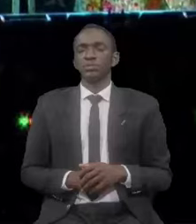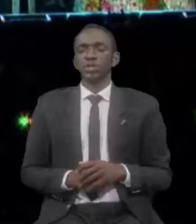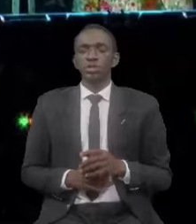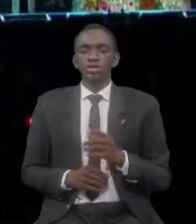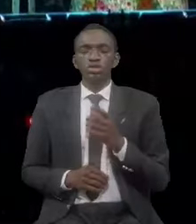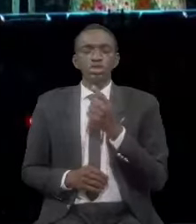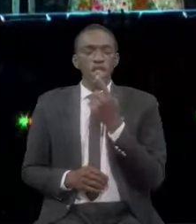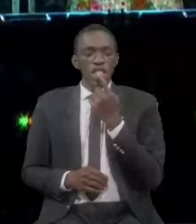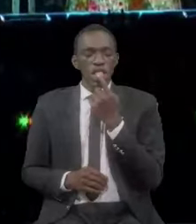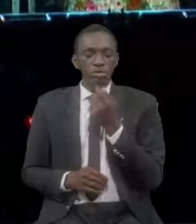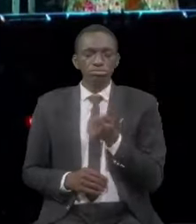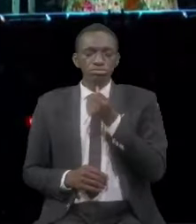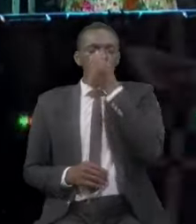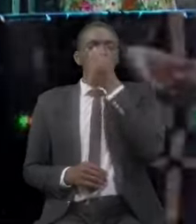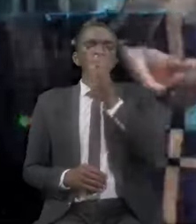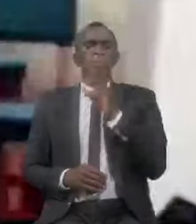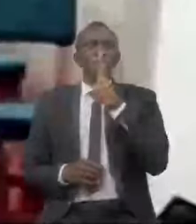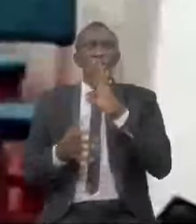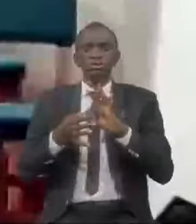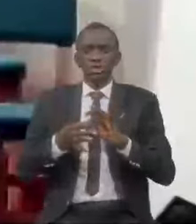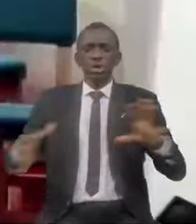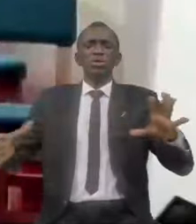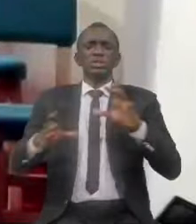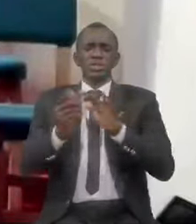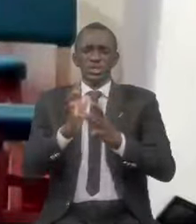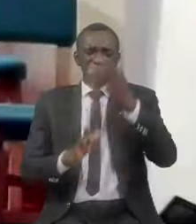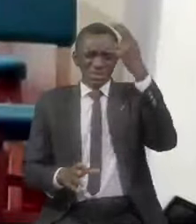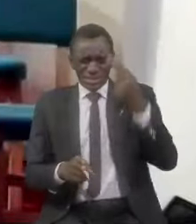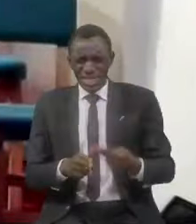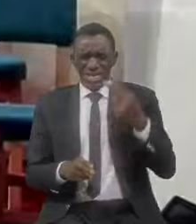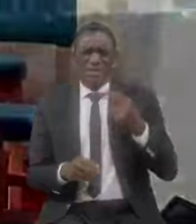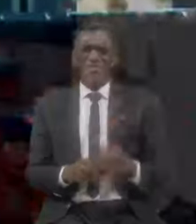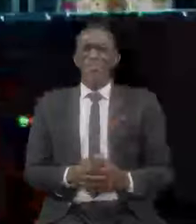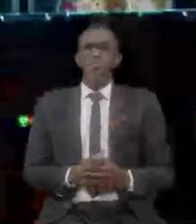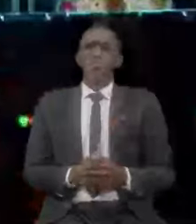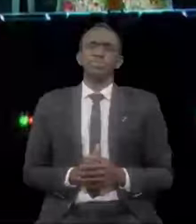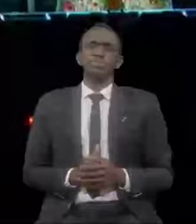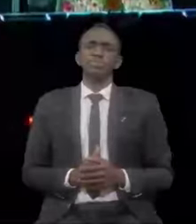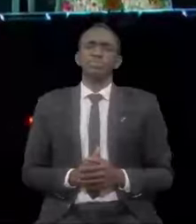Que les langues muettes se délient maintenant au nom de Jésus.